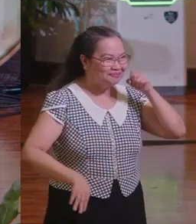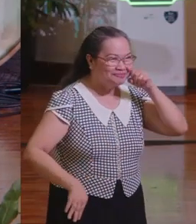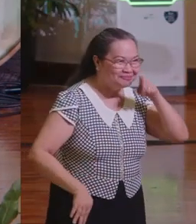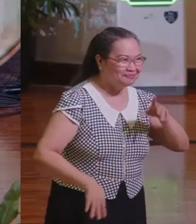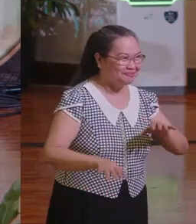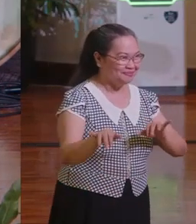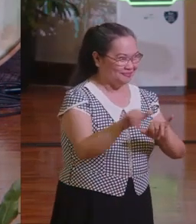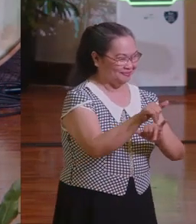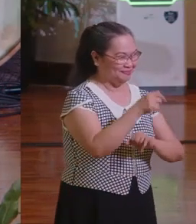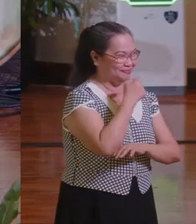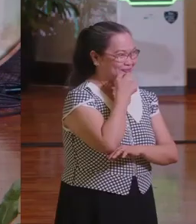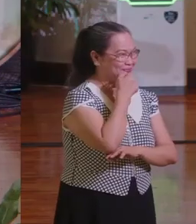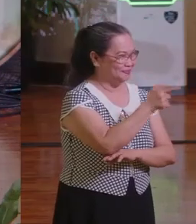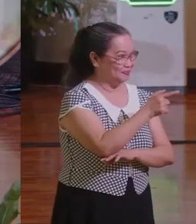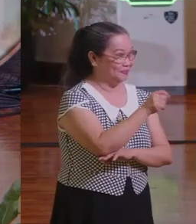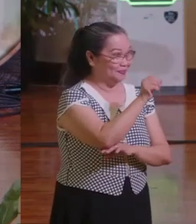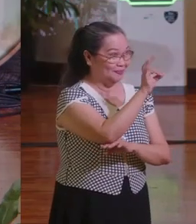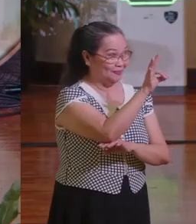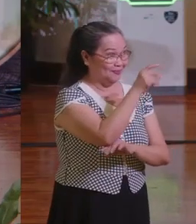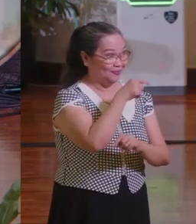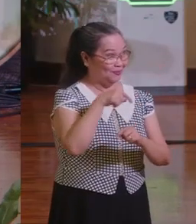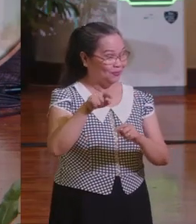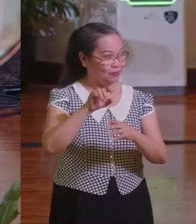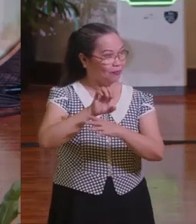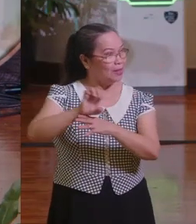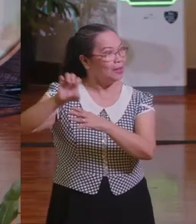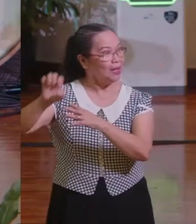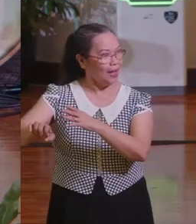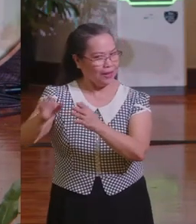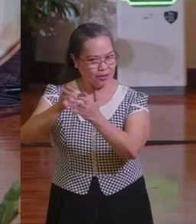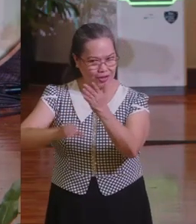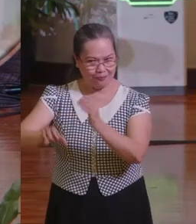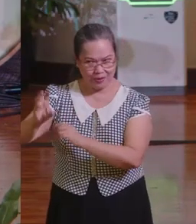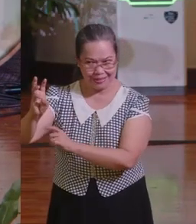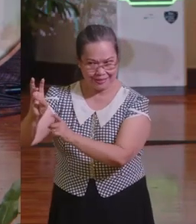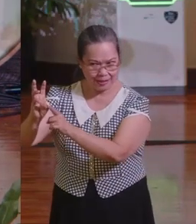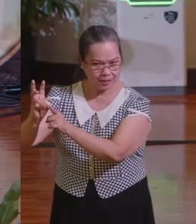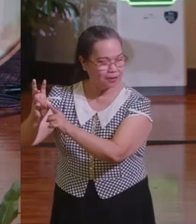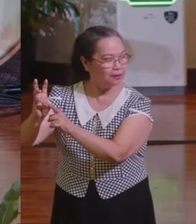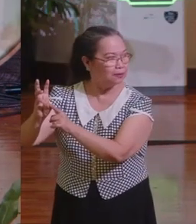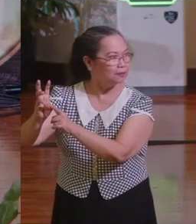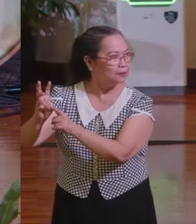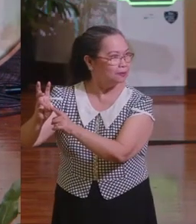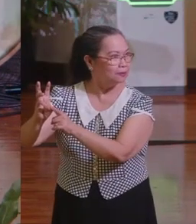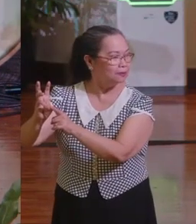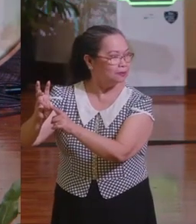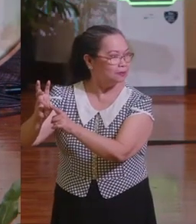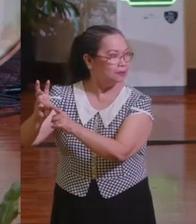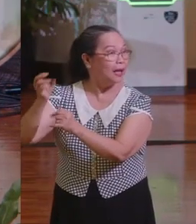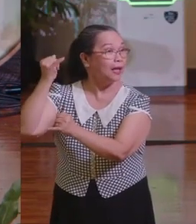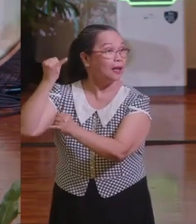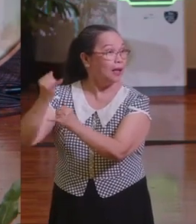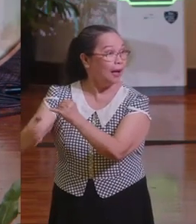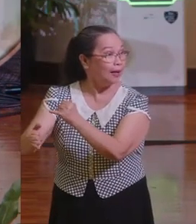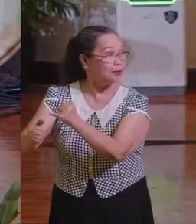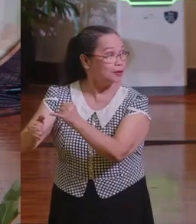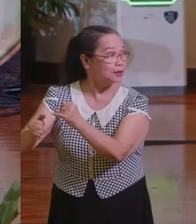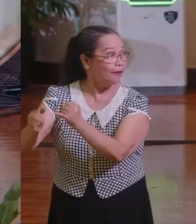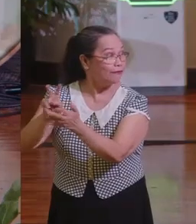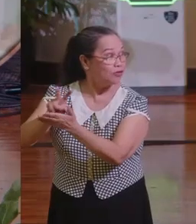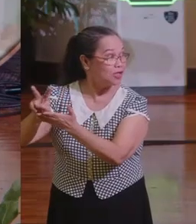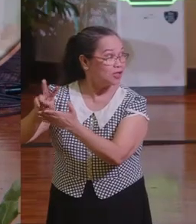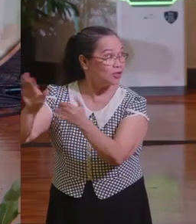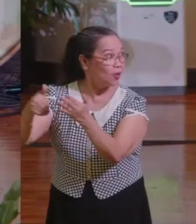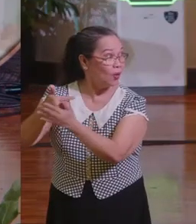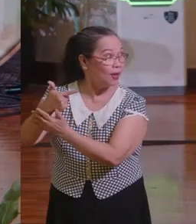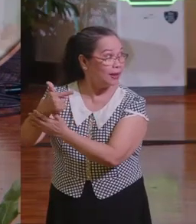niya. Kung pupunta po kayo sa ending ng chapter 6 at huling verse ng buong